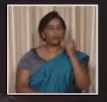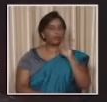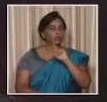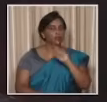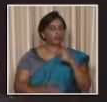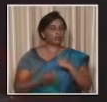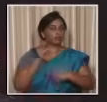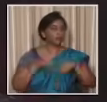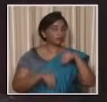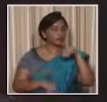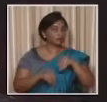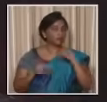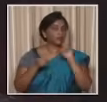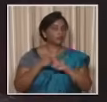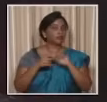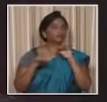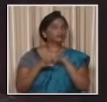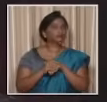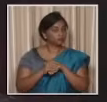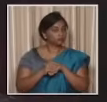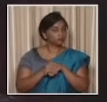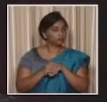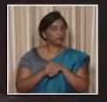2010 මහමැතිවරණයේ තරඟය කරන ලද